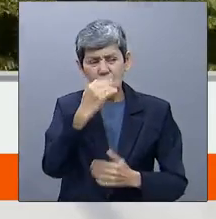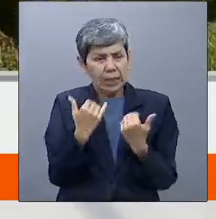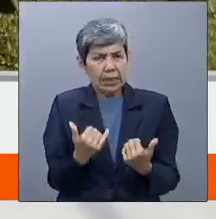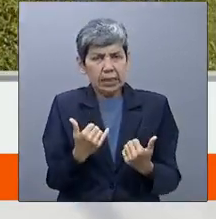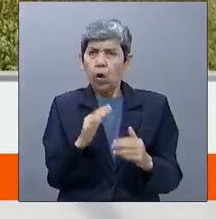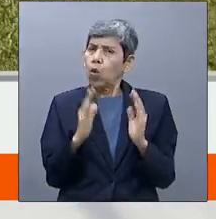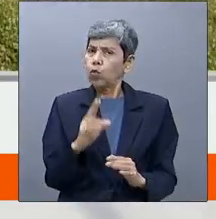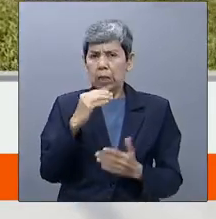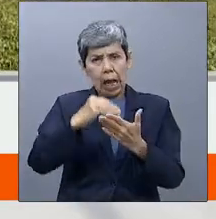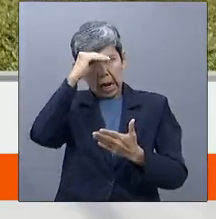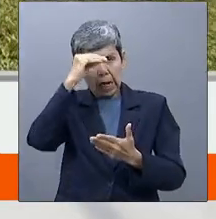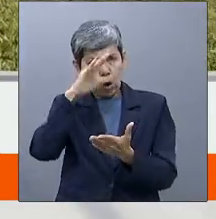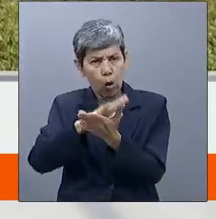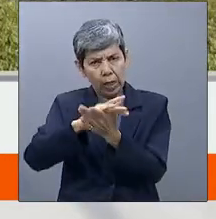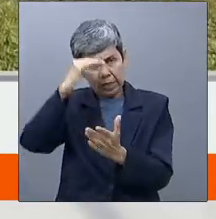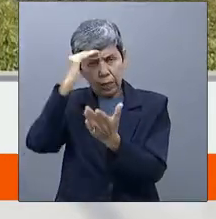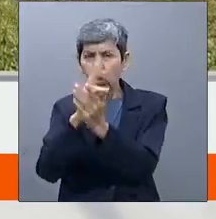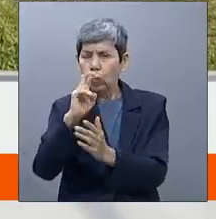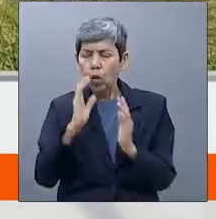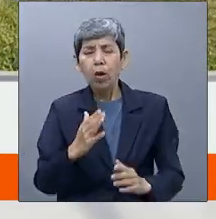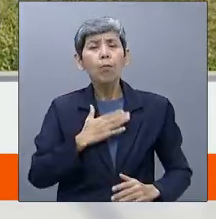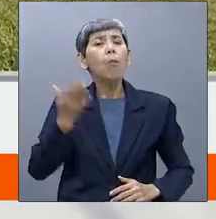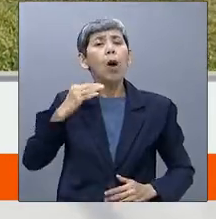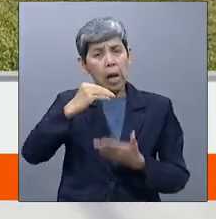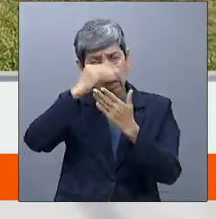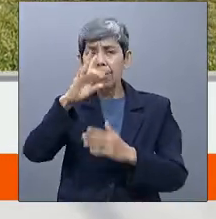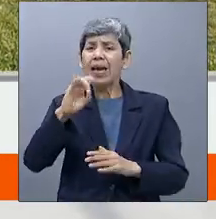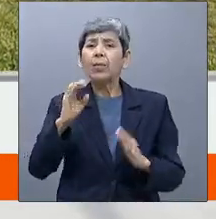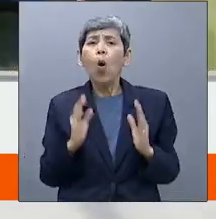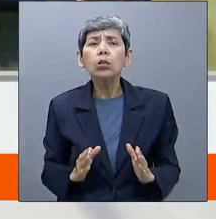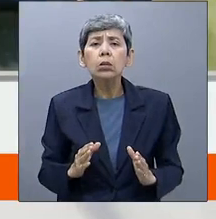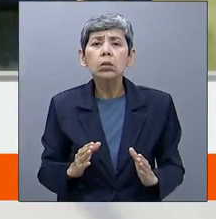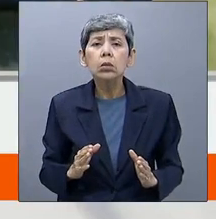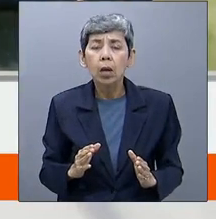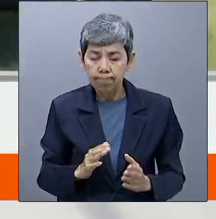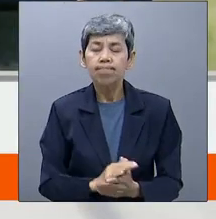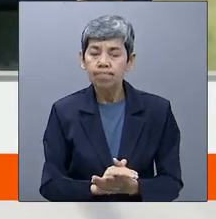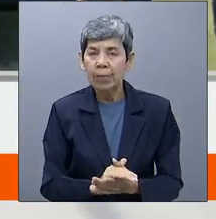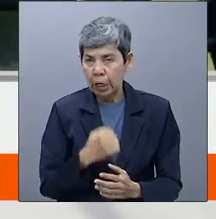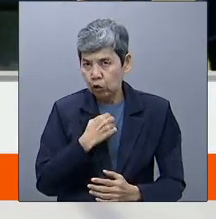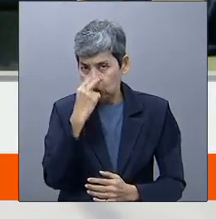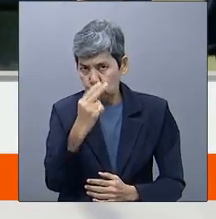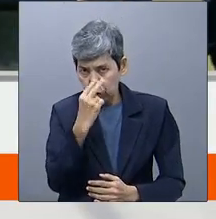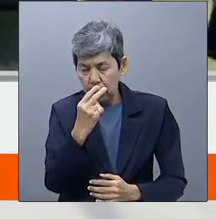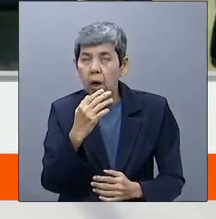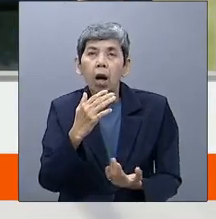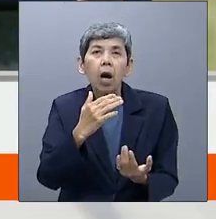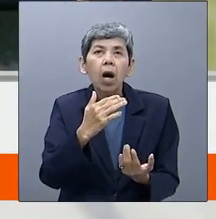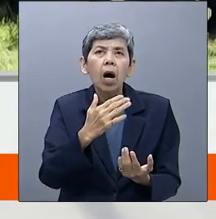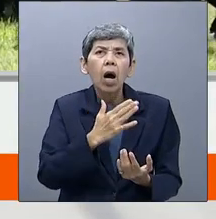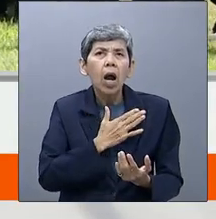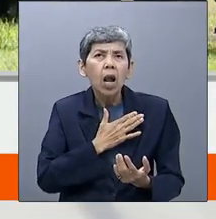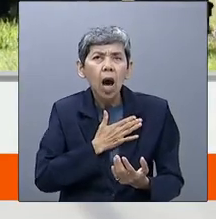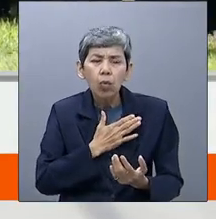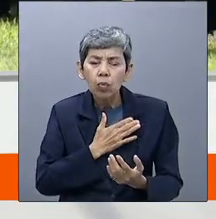200คนสมัยรุ่นผมก็80คนนั่นเองนะครับน ะ เพราะฉะนั้นไอ้ตรงนี้นะเราสามาร